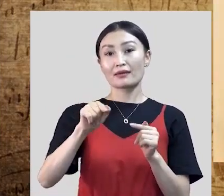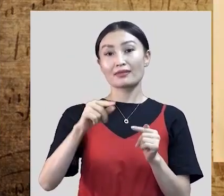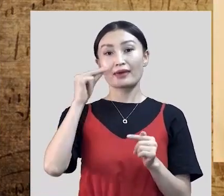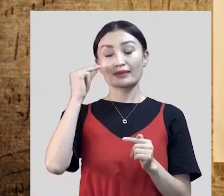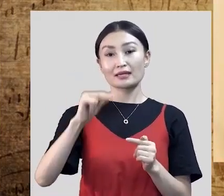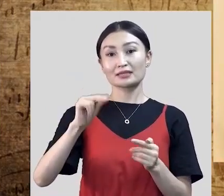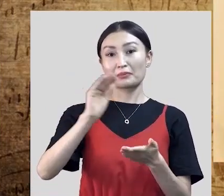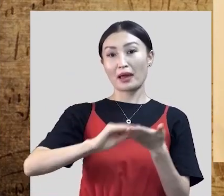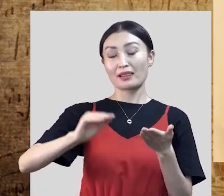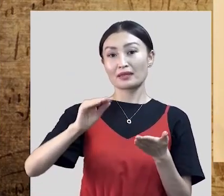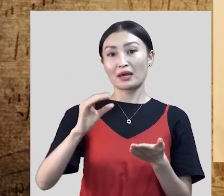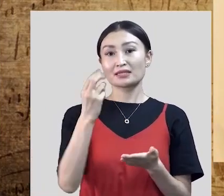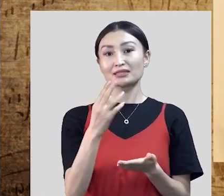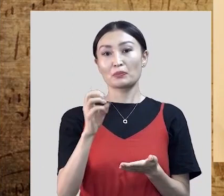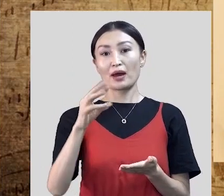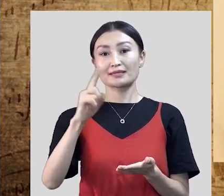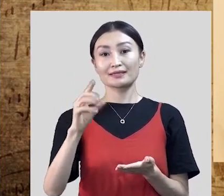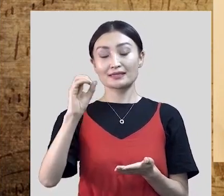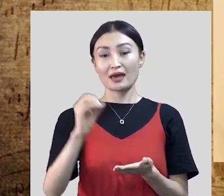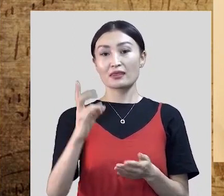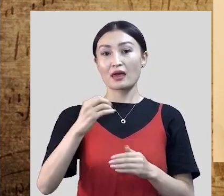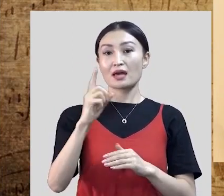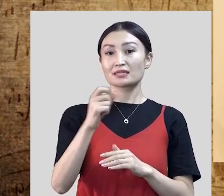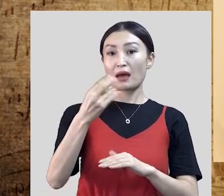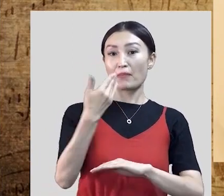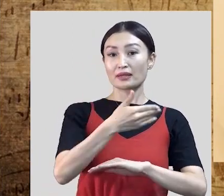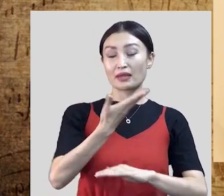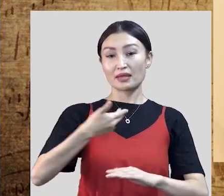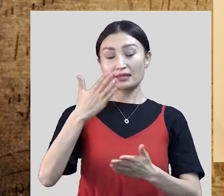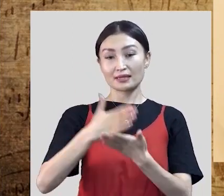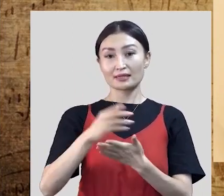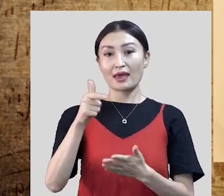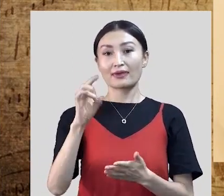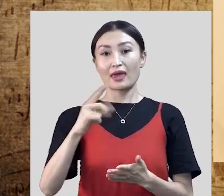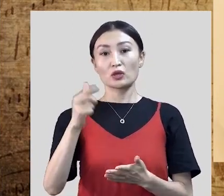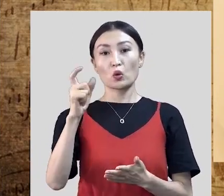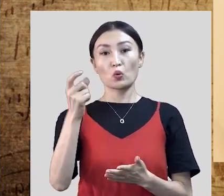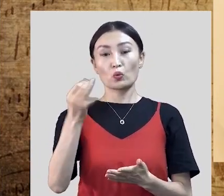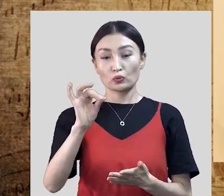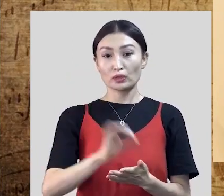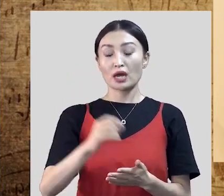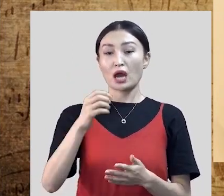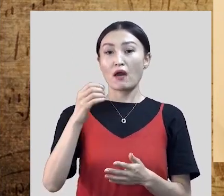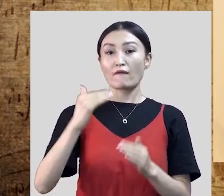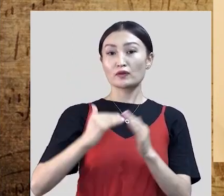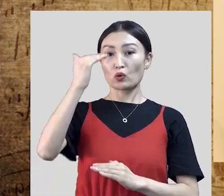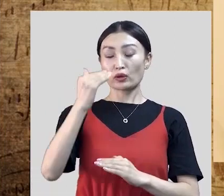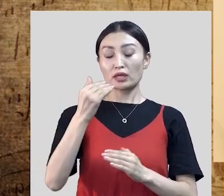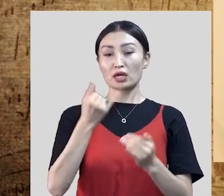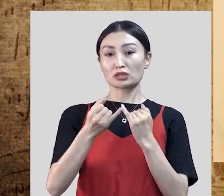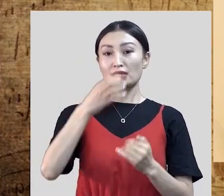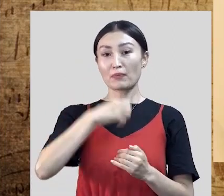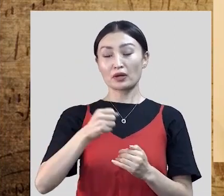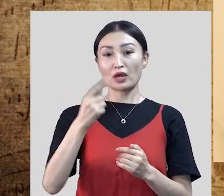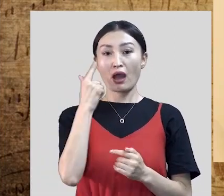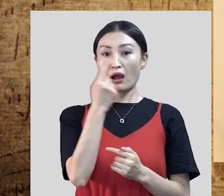китайским летописцем Сыма Цзяном. На западе от нас есть народ Гяньгунь. Высокие, желтобородые, голубоглазые